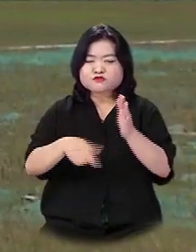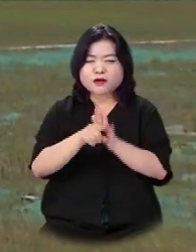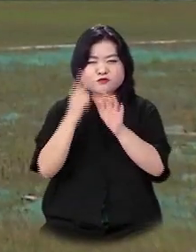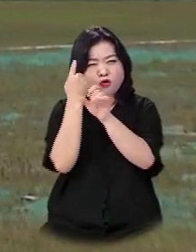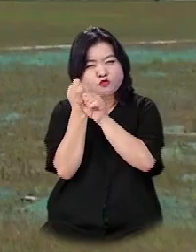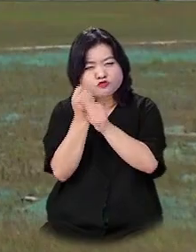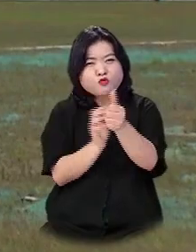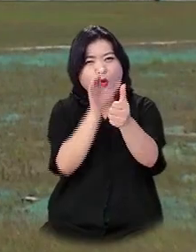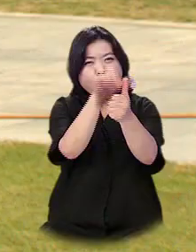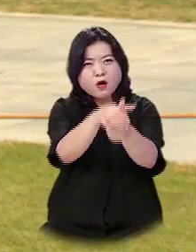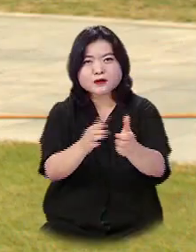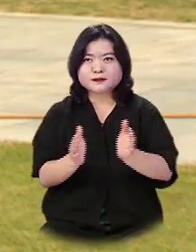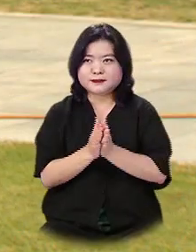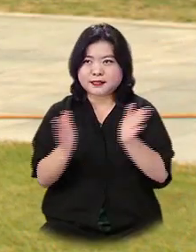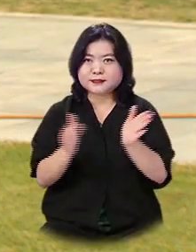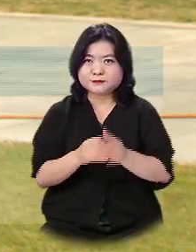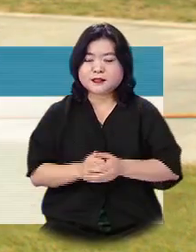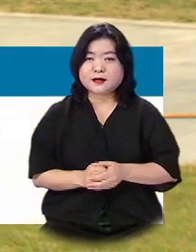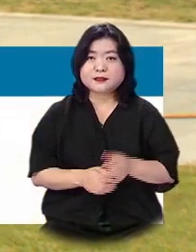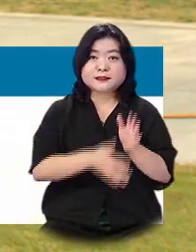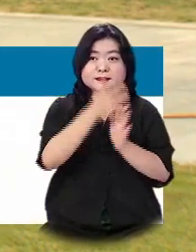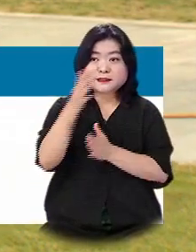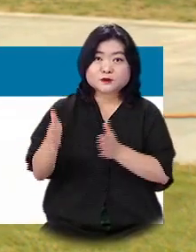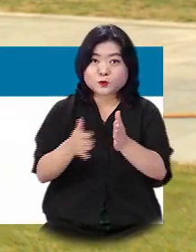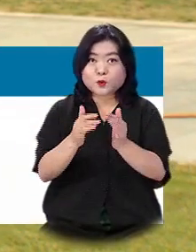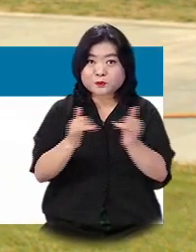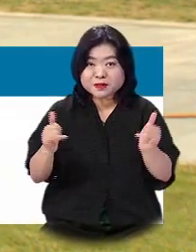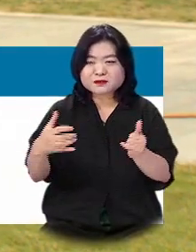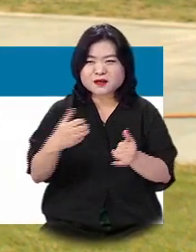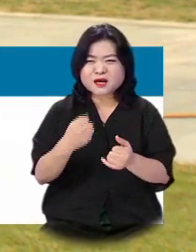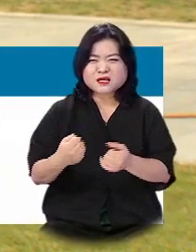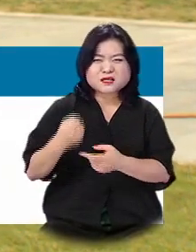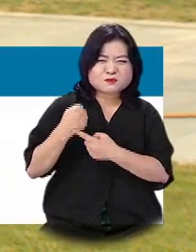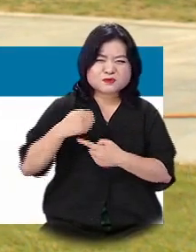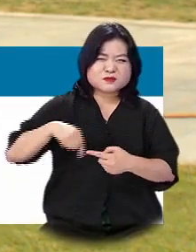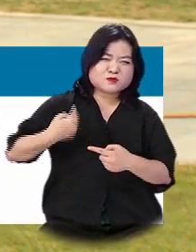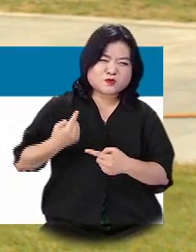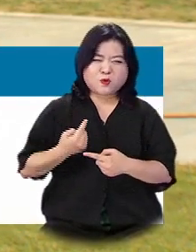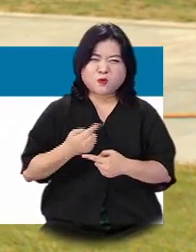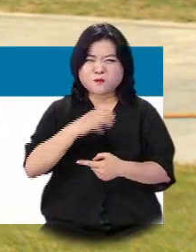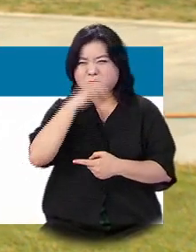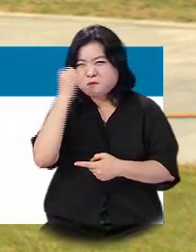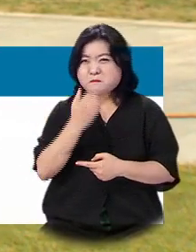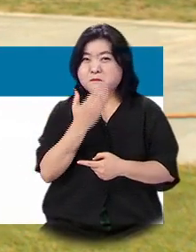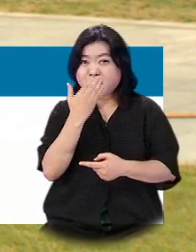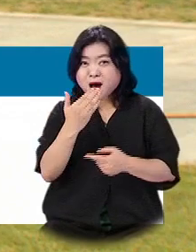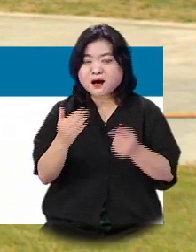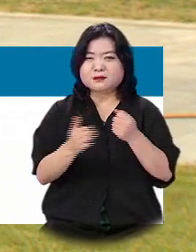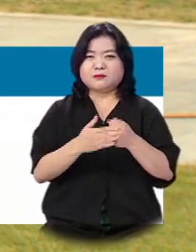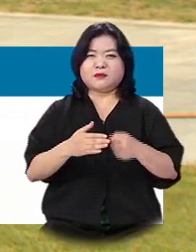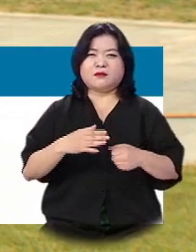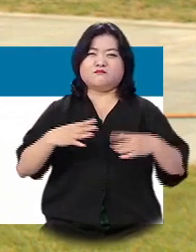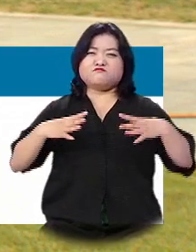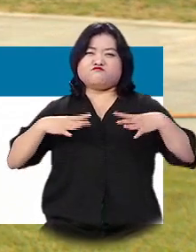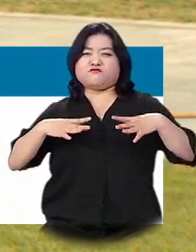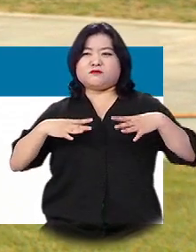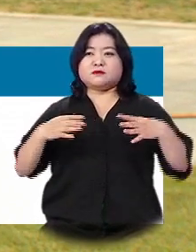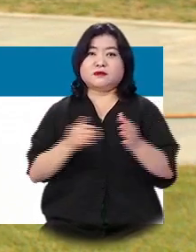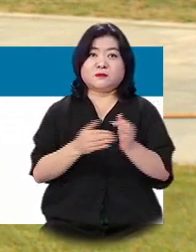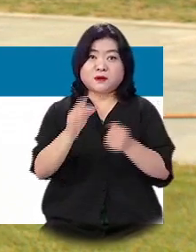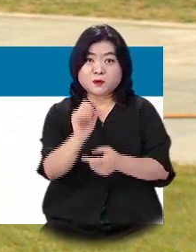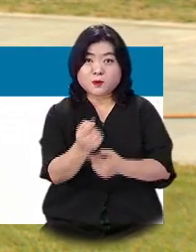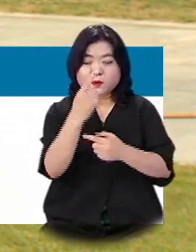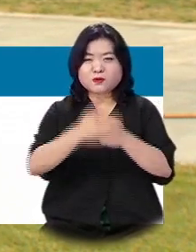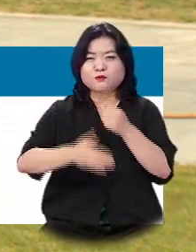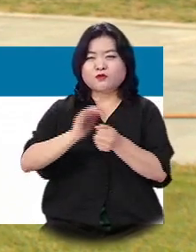용역에 들어갔습니다. 시도민들의 힘으로 이뤄냈다는 것에 대해서 정말 뿌듯하고요. 이것이 계기가 되어서